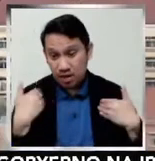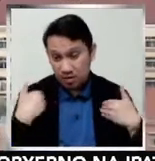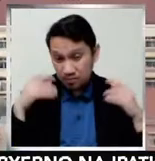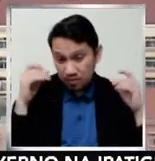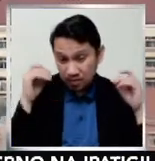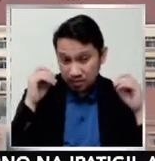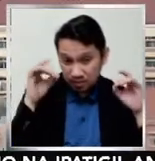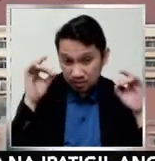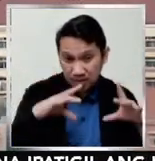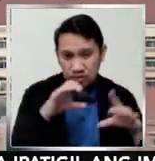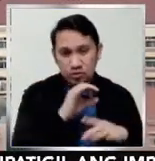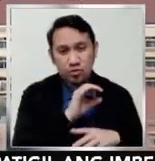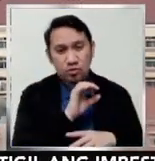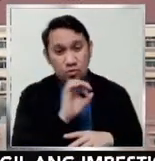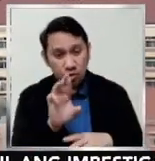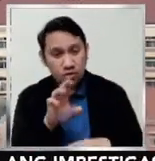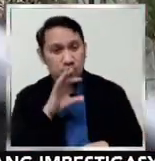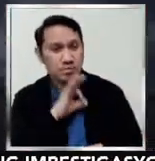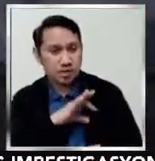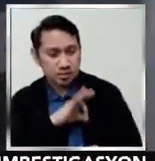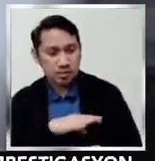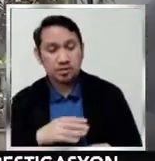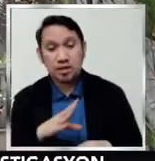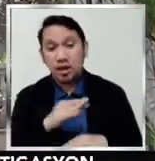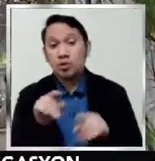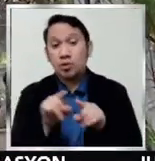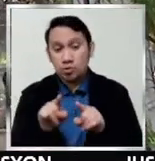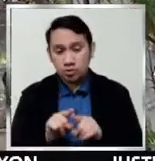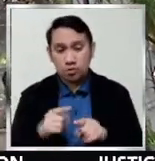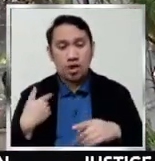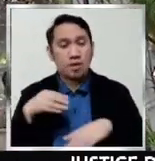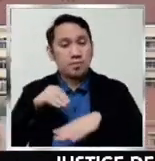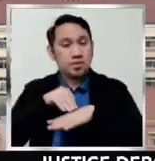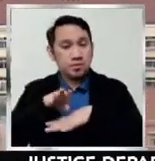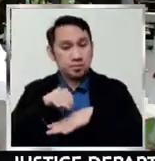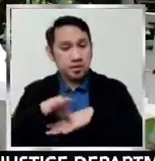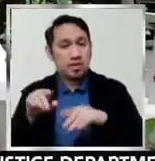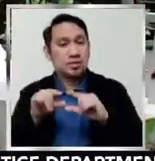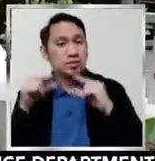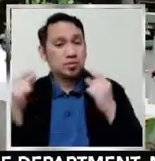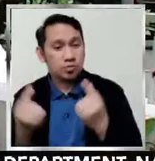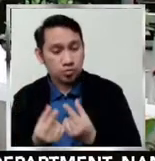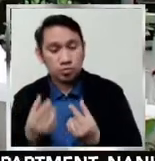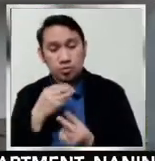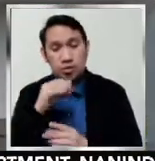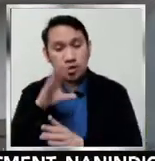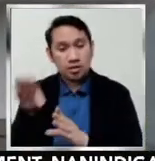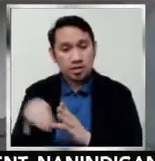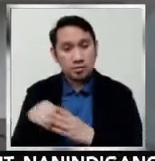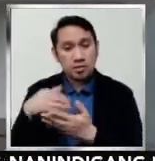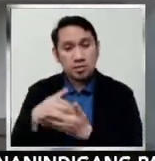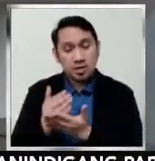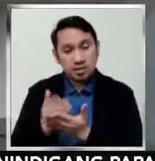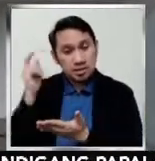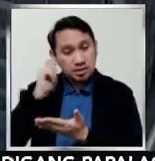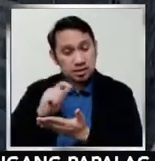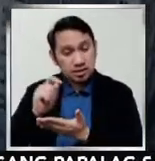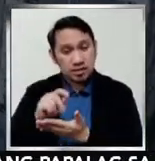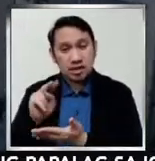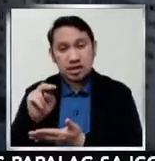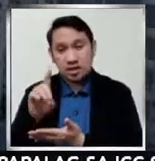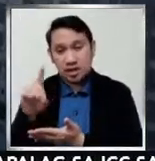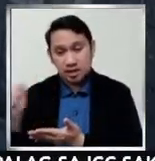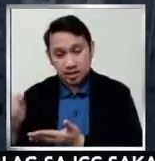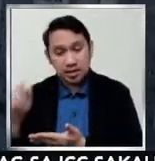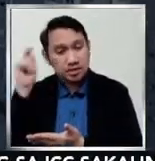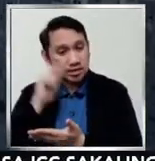investment. May advisory body naman na kabibilangan ng budget secretary, NEDA secretary at national treasurer na